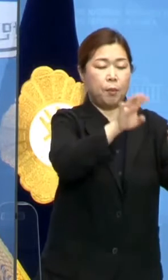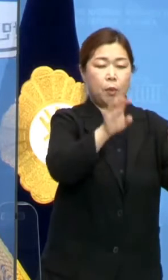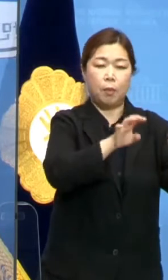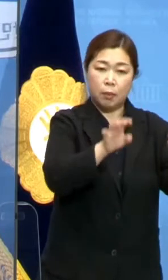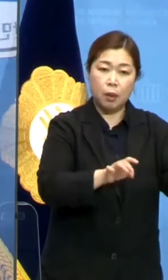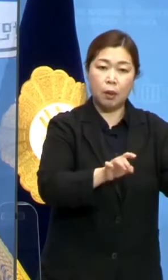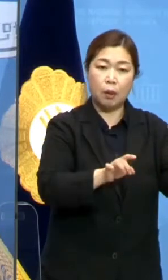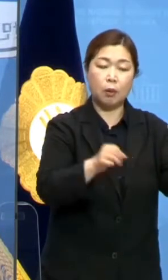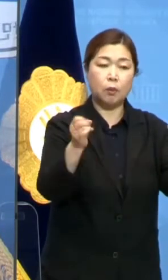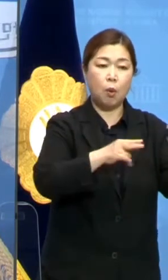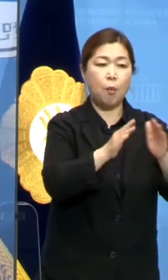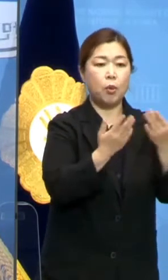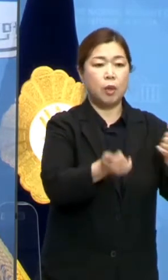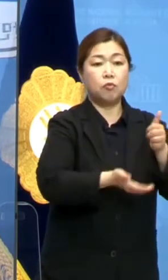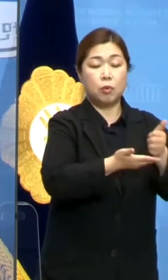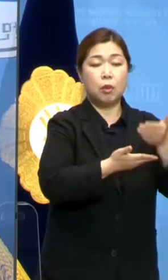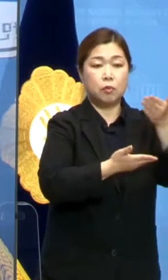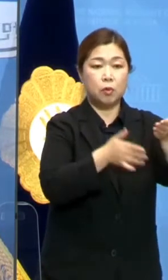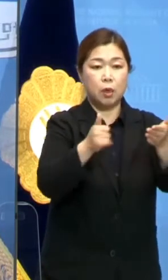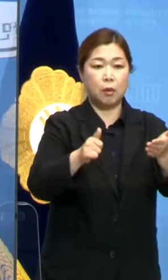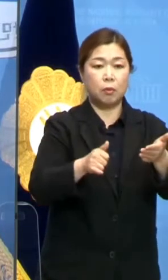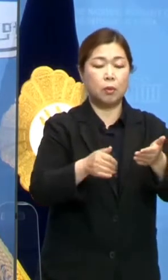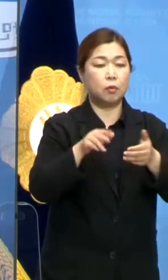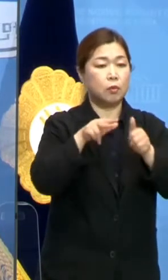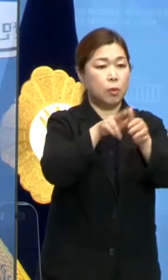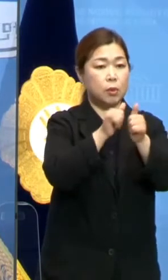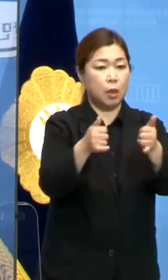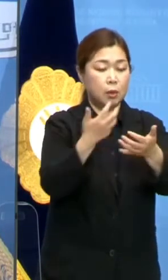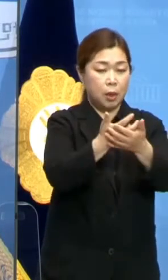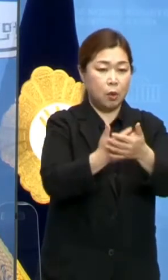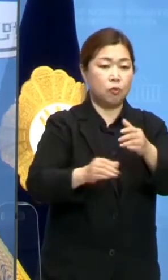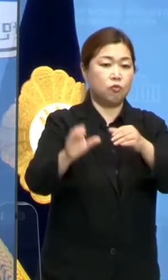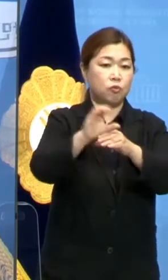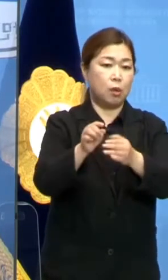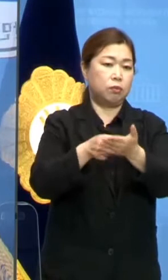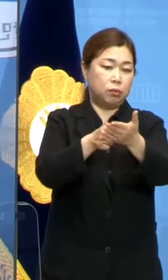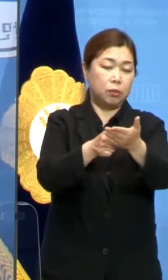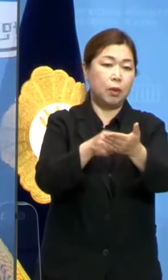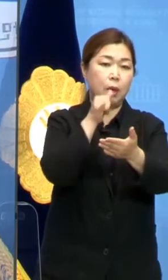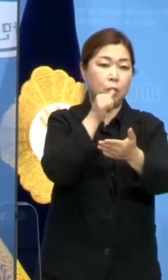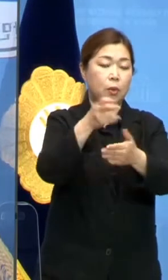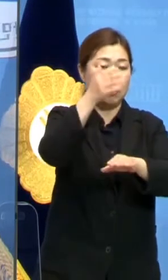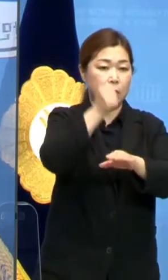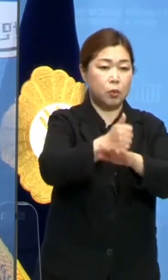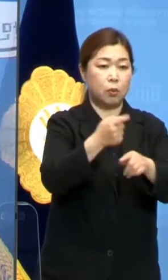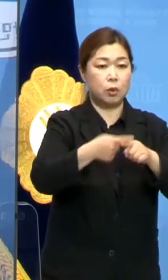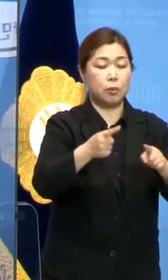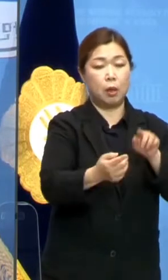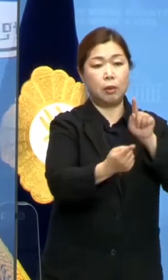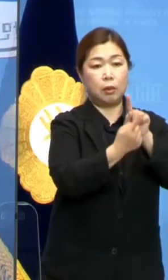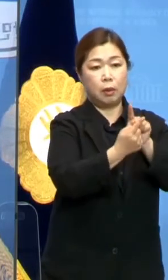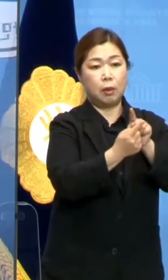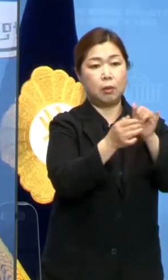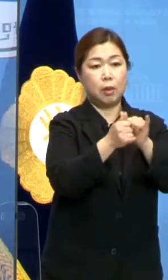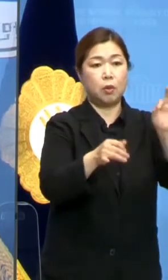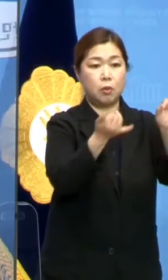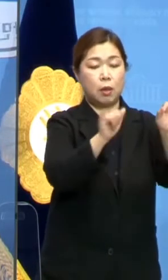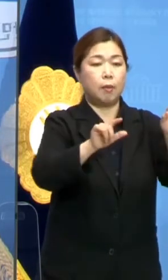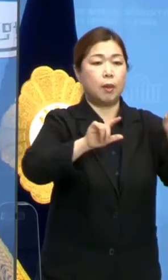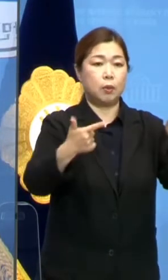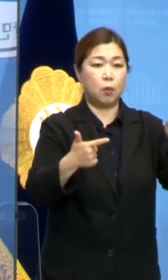하고 본인들이 추천한 후보자들의 자료도 추가로 요구하는가 하면 최종 심사 대상인 10명의 후보자가